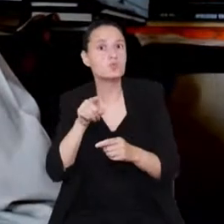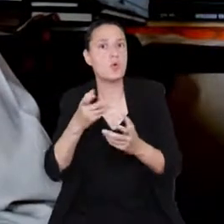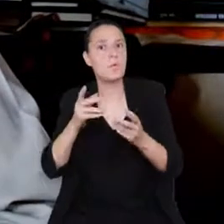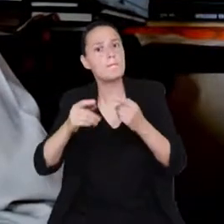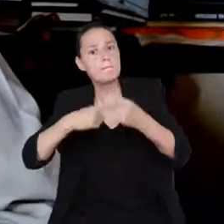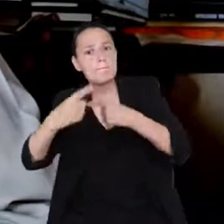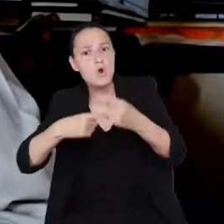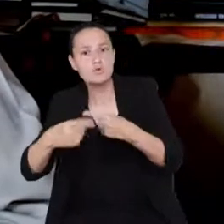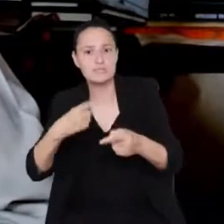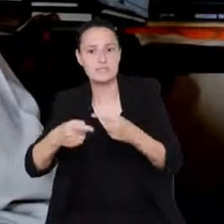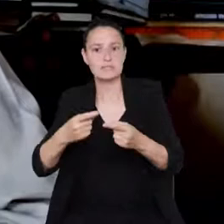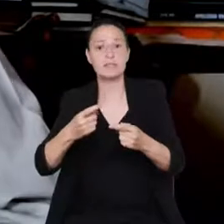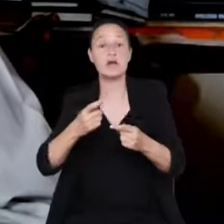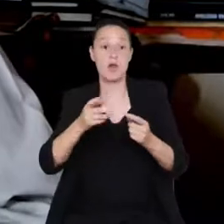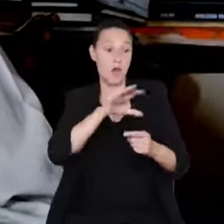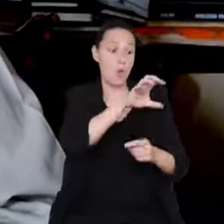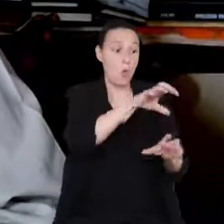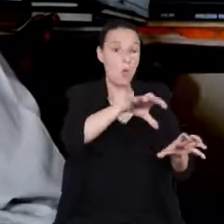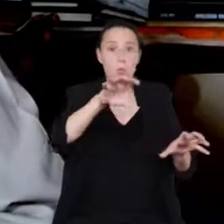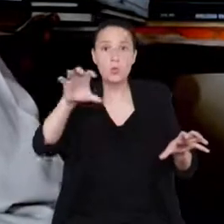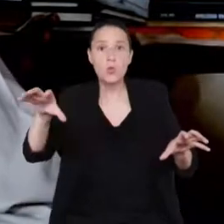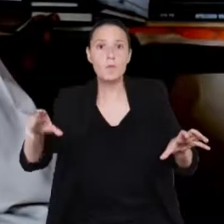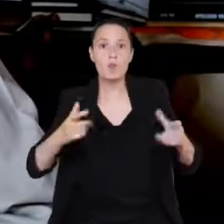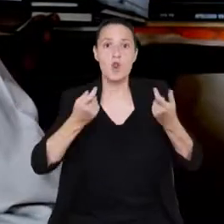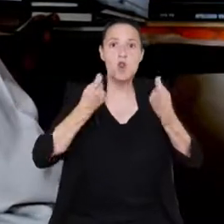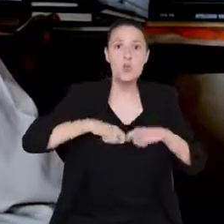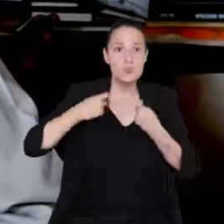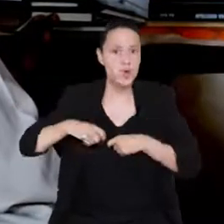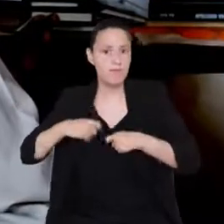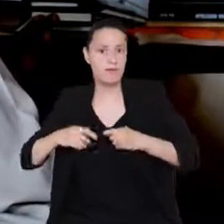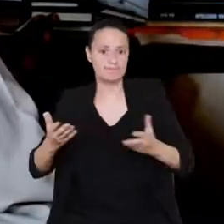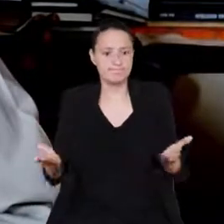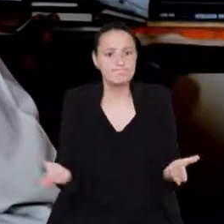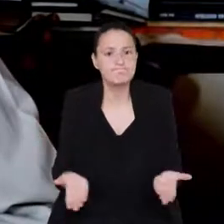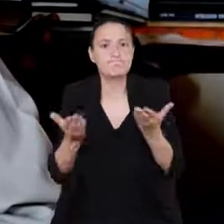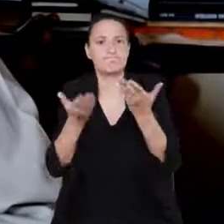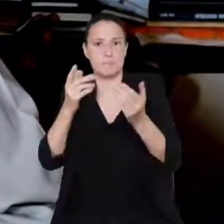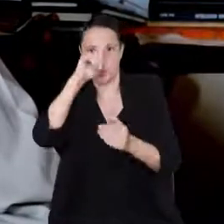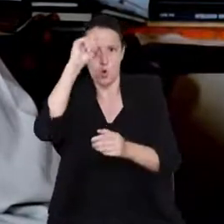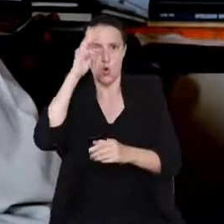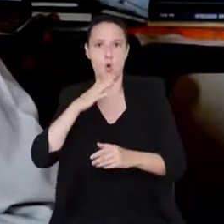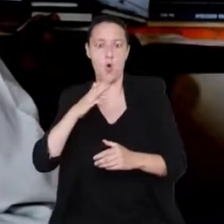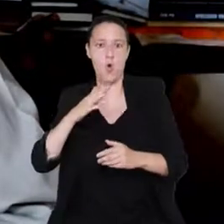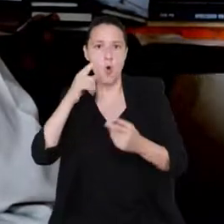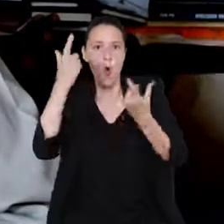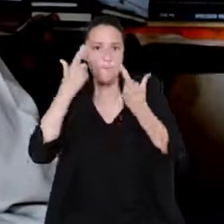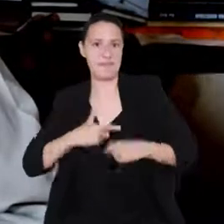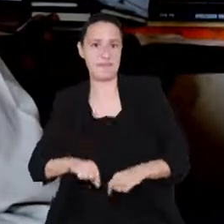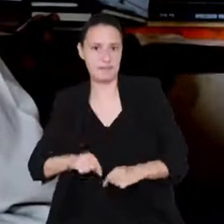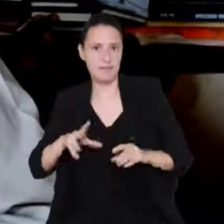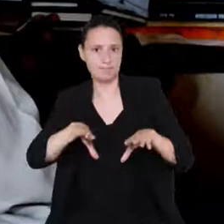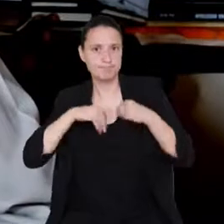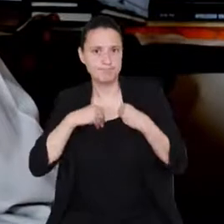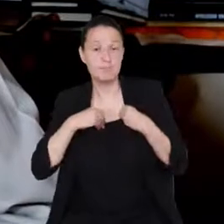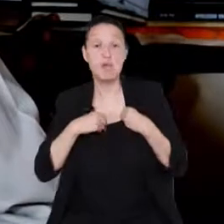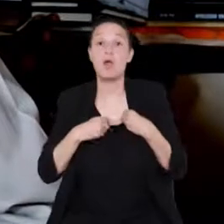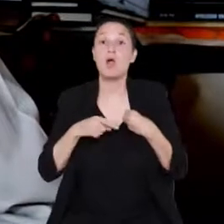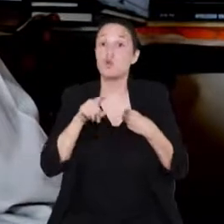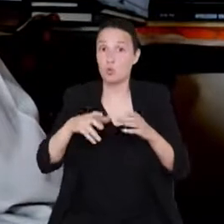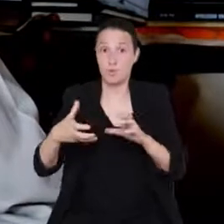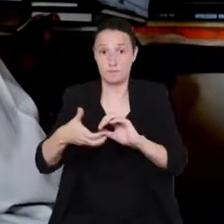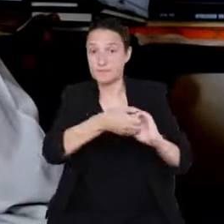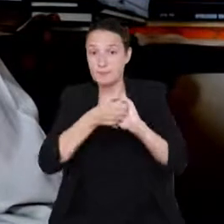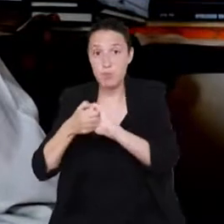uobywatelnienia tych warstw ludowych i to jest, powiedzmy, wspólne. A różnice są ogromne, znaczy powiedziałbym,